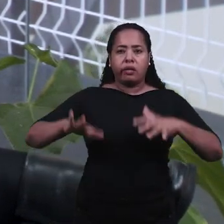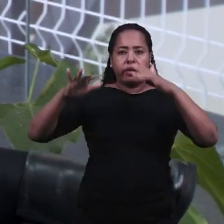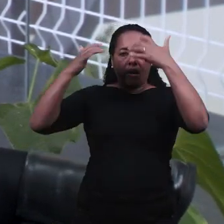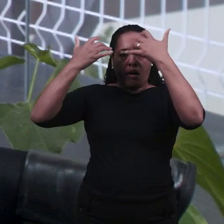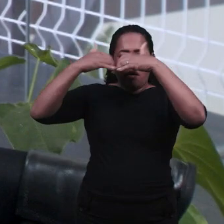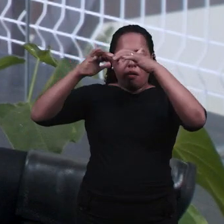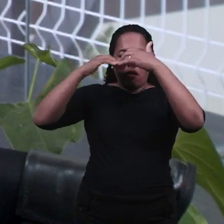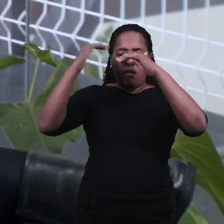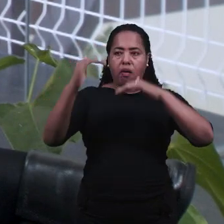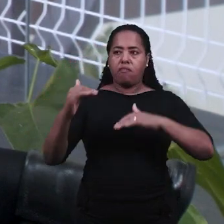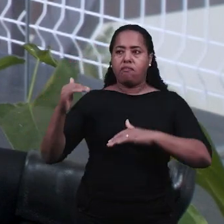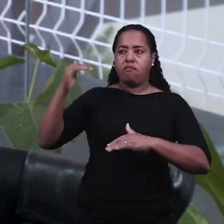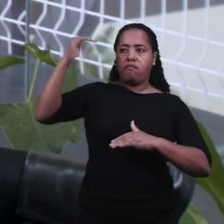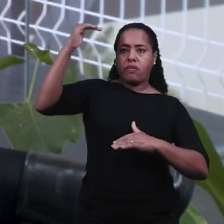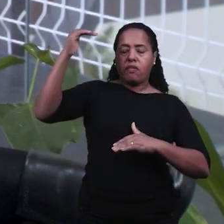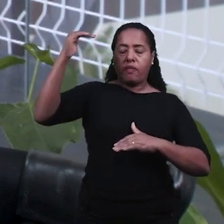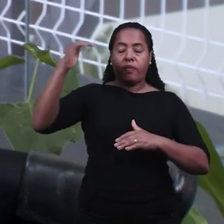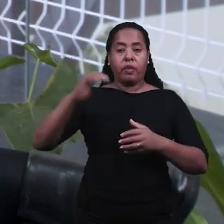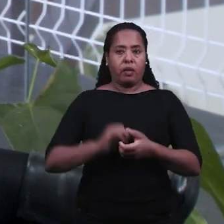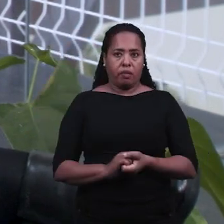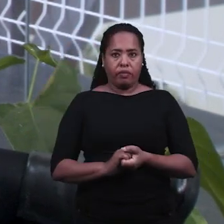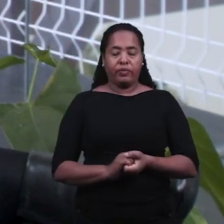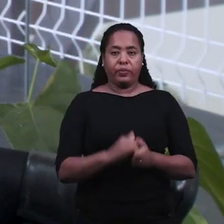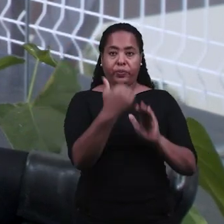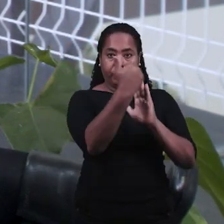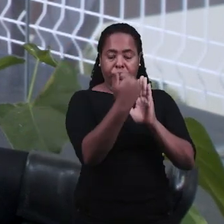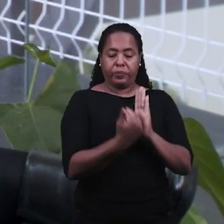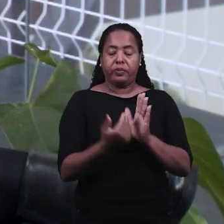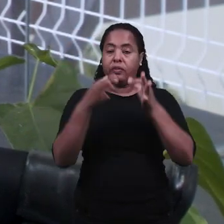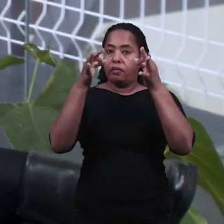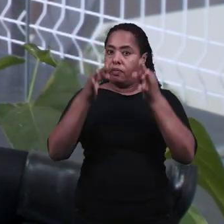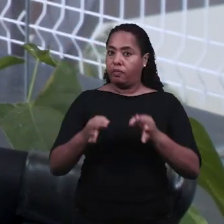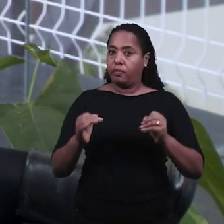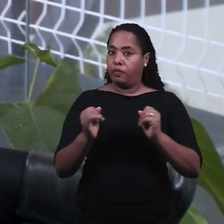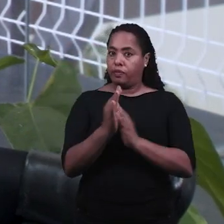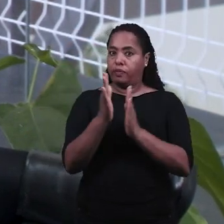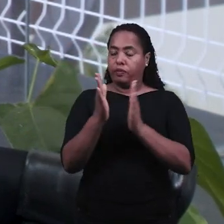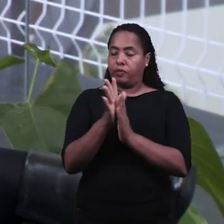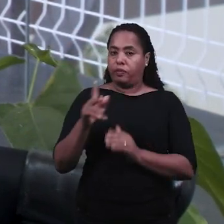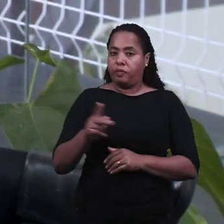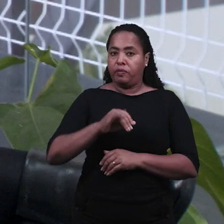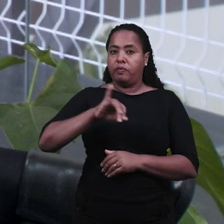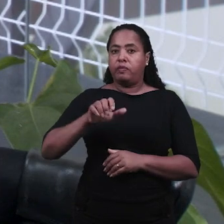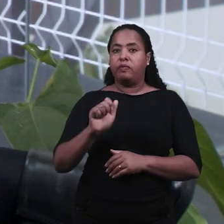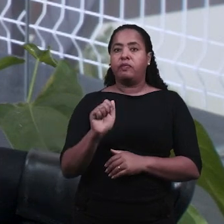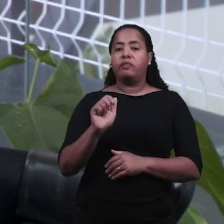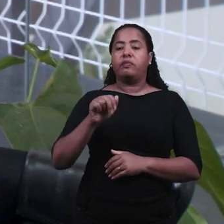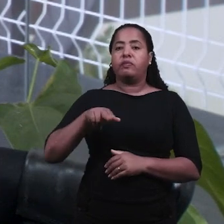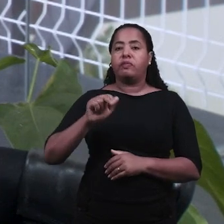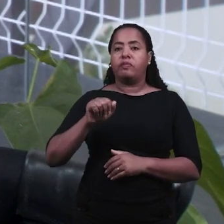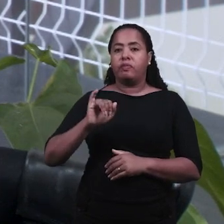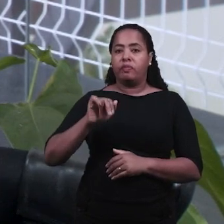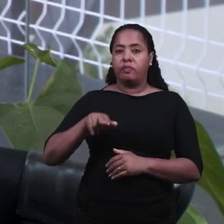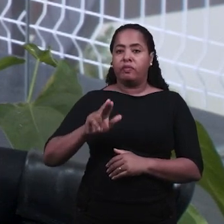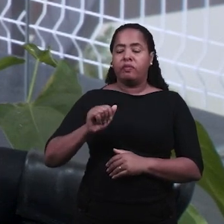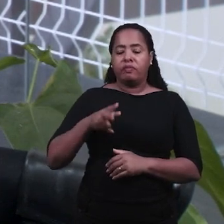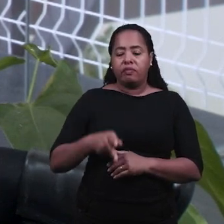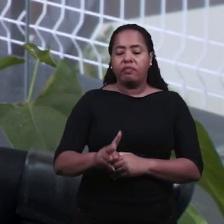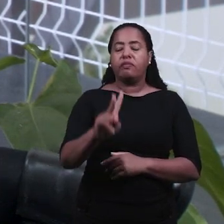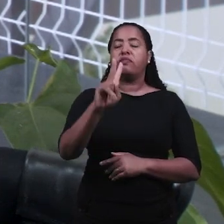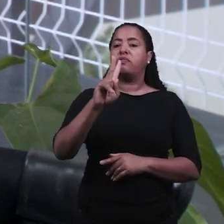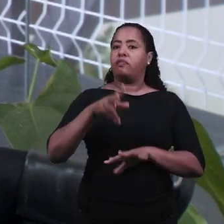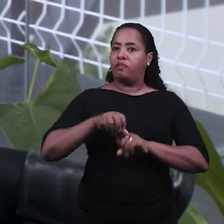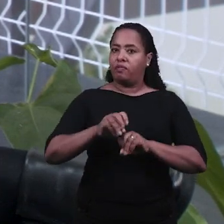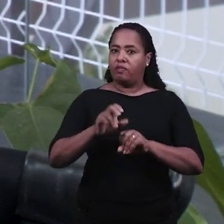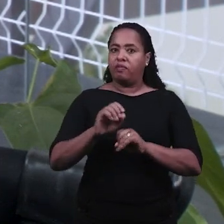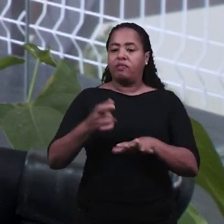traiter avec l'enfant quand son niveau de cognition est au-dessus de la moyenne. Dans le volet Parfaite louange, la professeure Janaïne